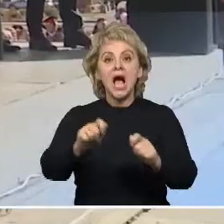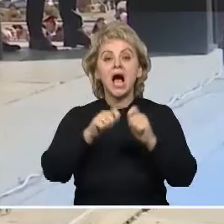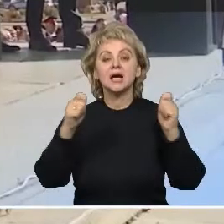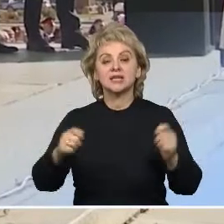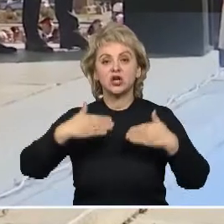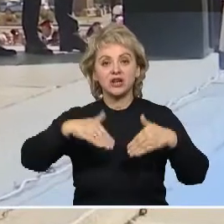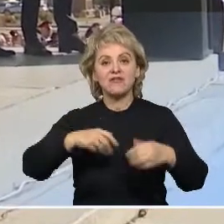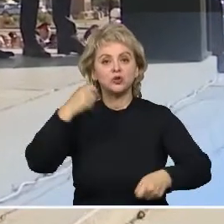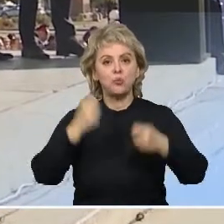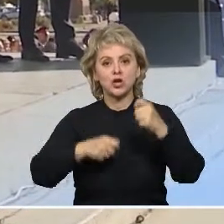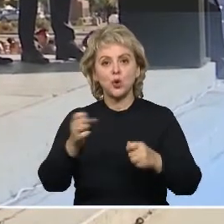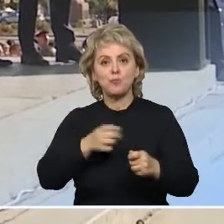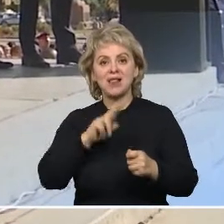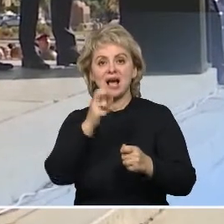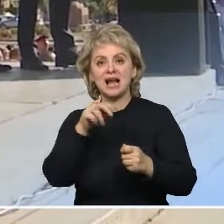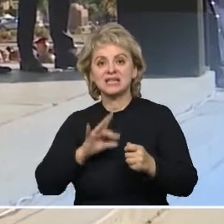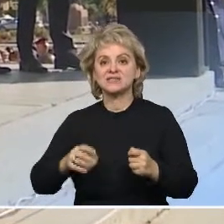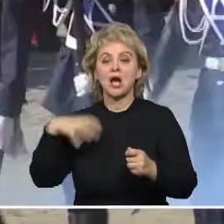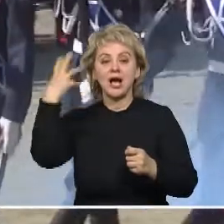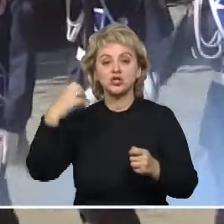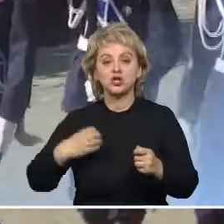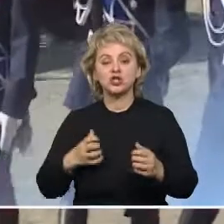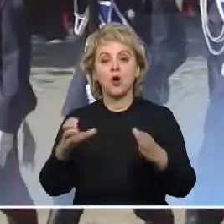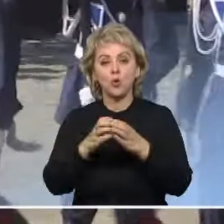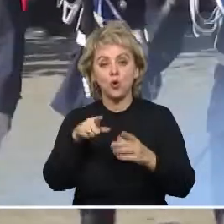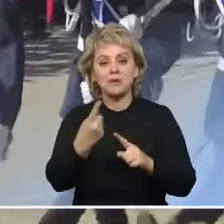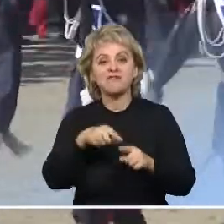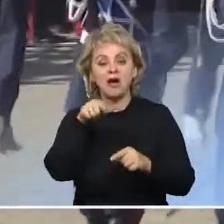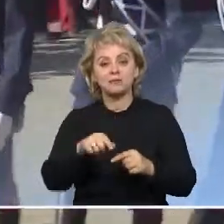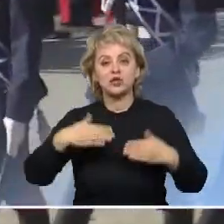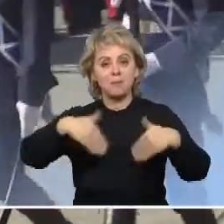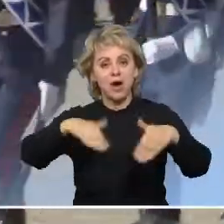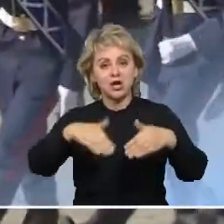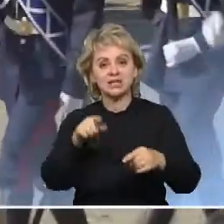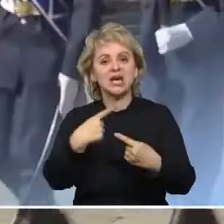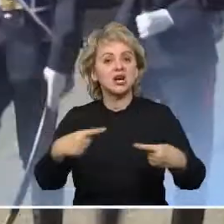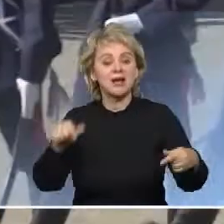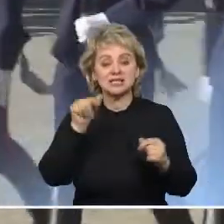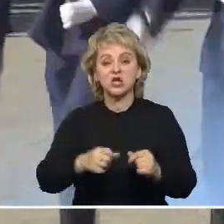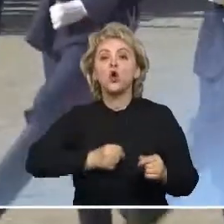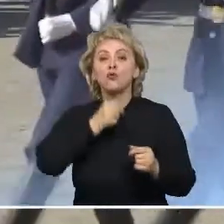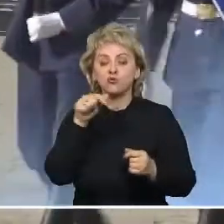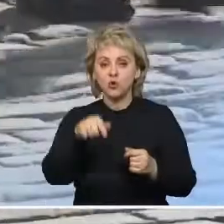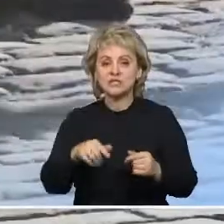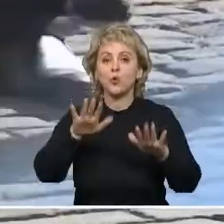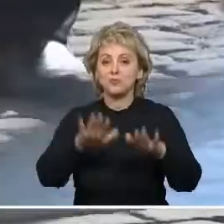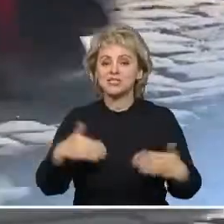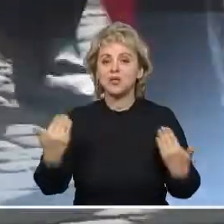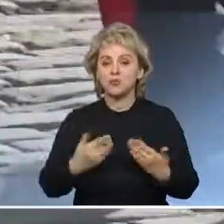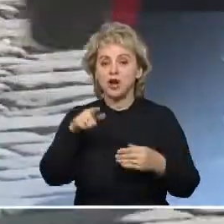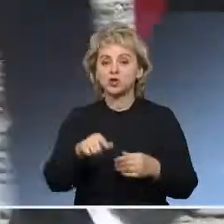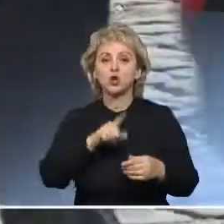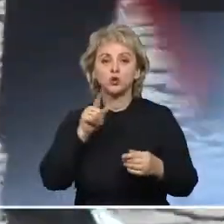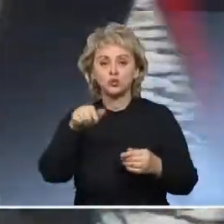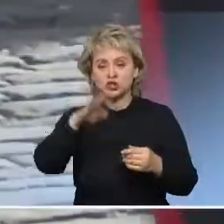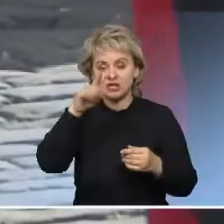Открывают парад барабанщицы Белокалитвинского кадетского корпуса. А вообще этот парадный строй очень разнообразен. И по возрасту, и по месту проживания.